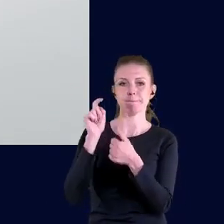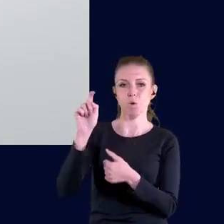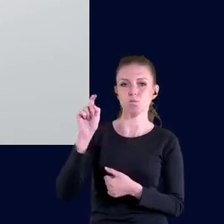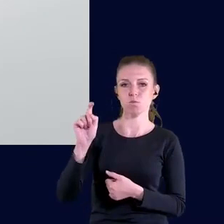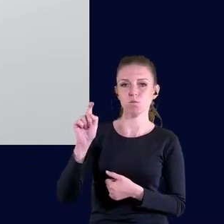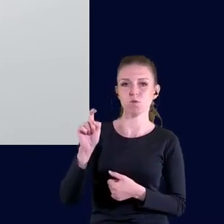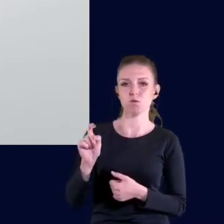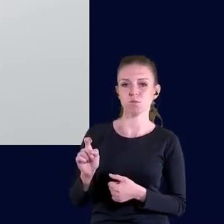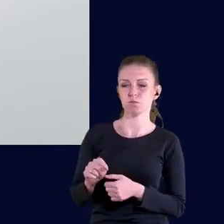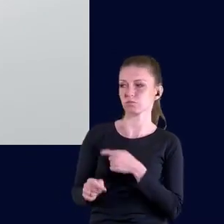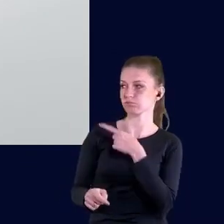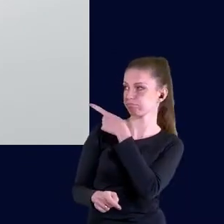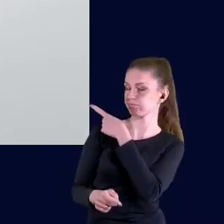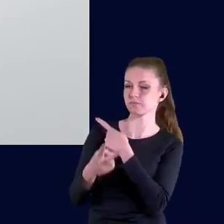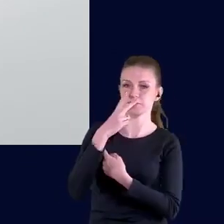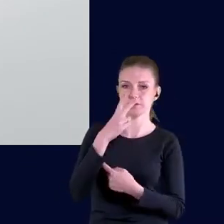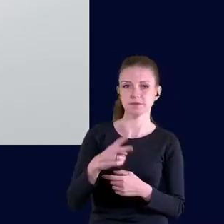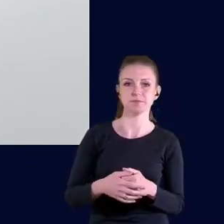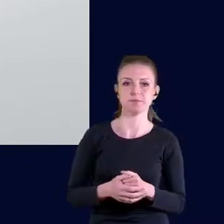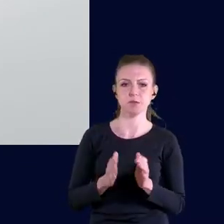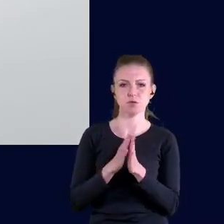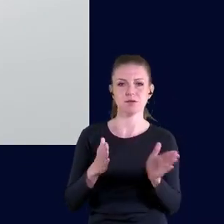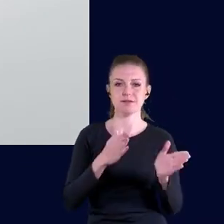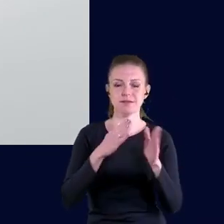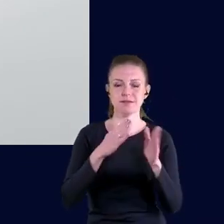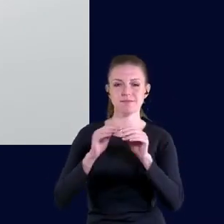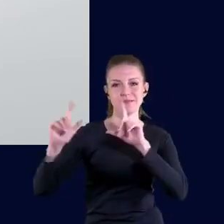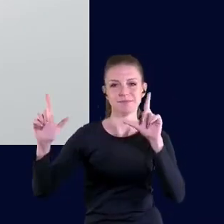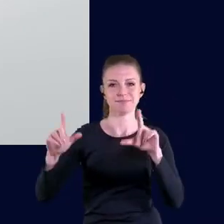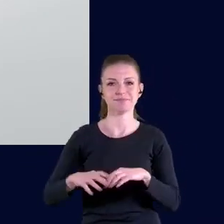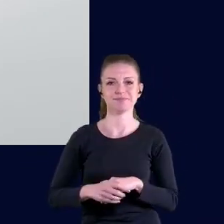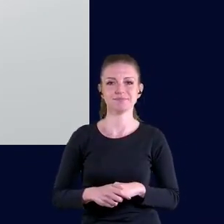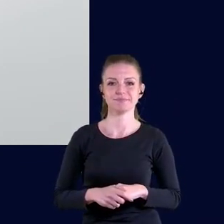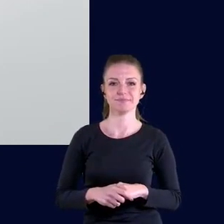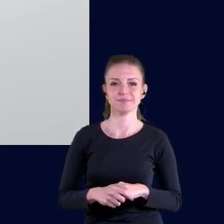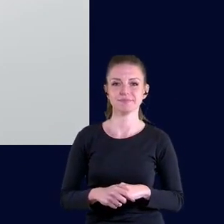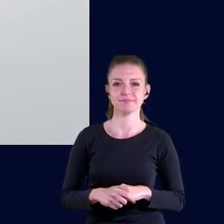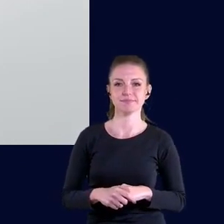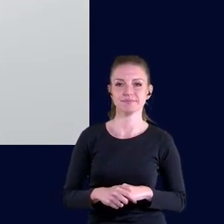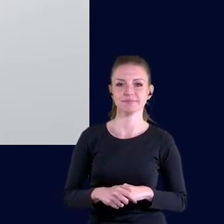cyfrowych Poproszę następny slajd